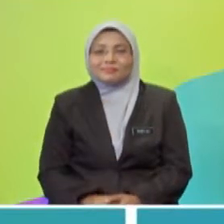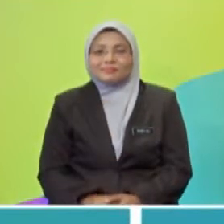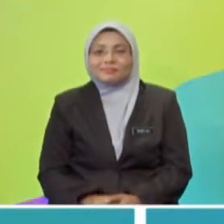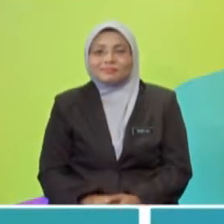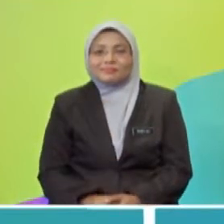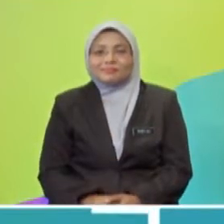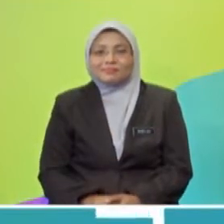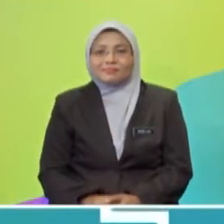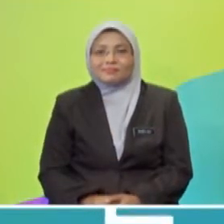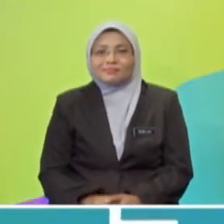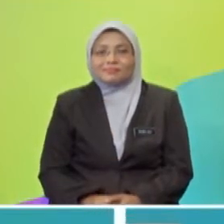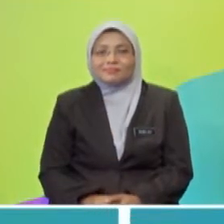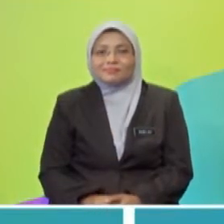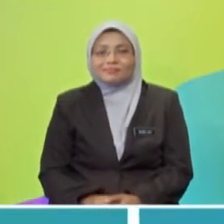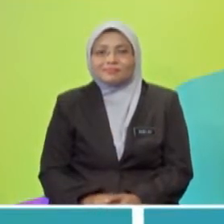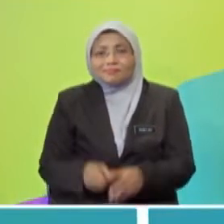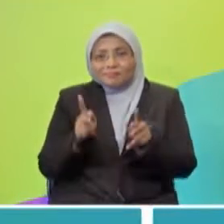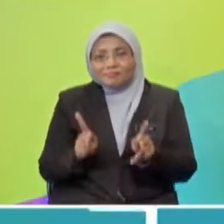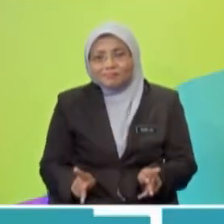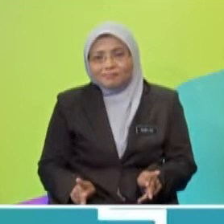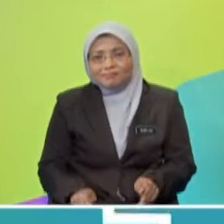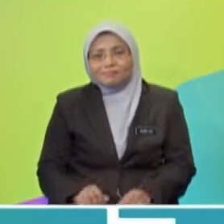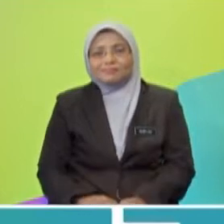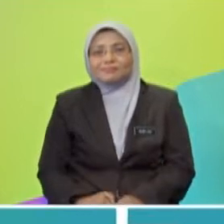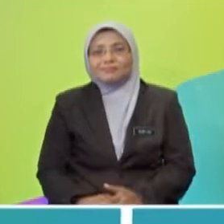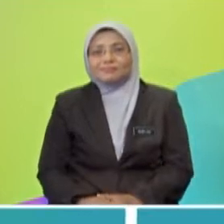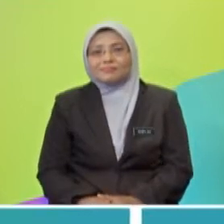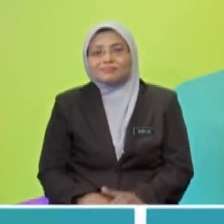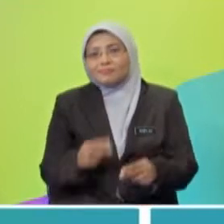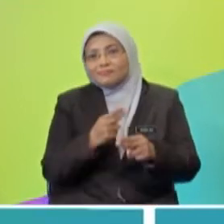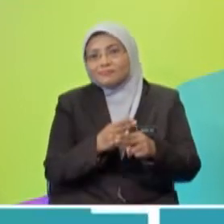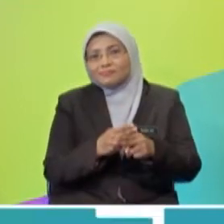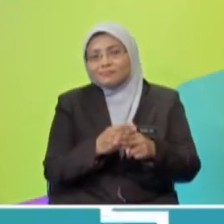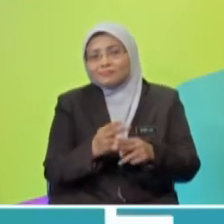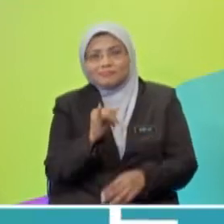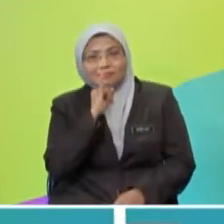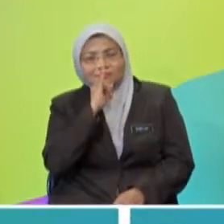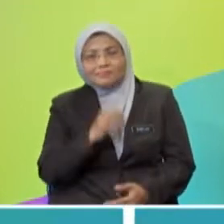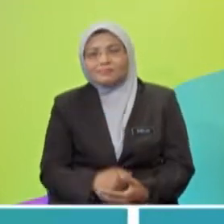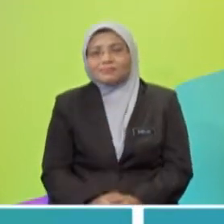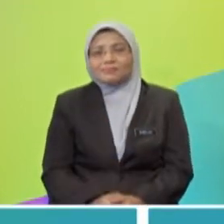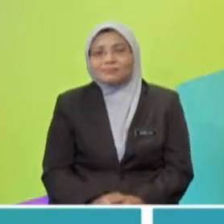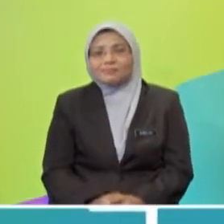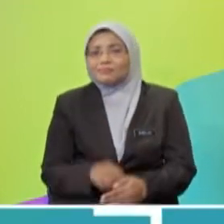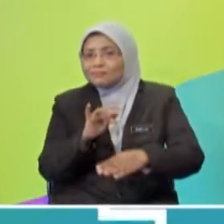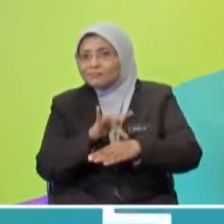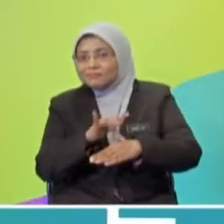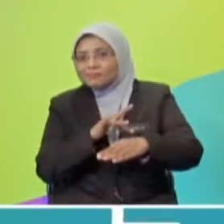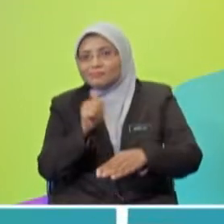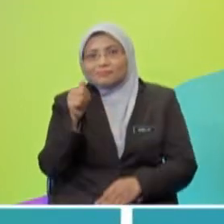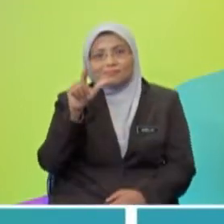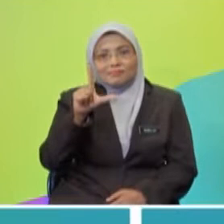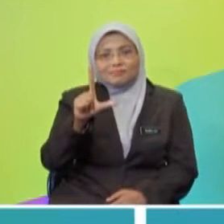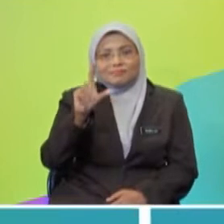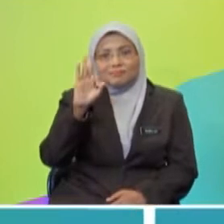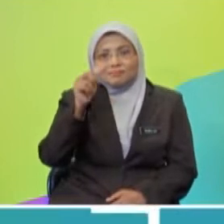berketurunan Bani adik rice nambah bitibu beliau hantamah binti Hasyim gelaran beliau al-faruq